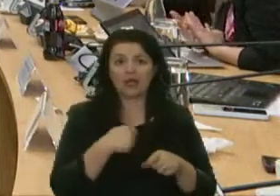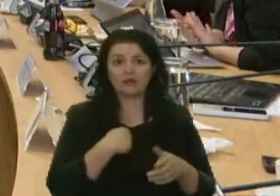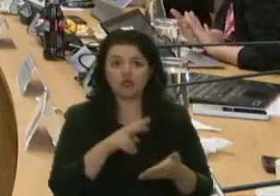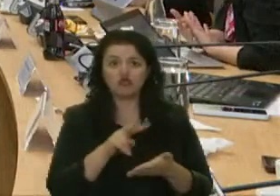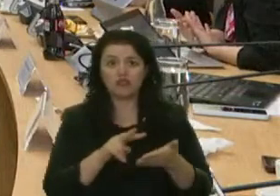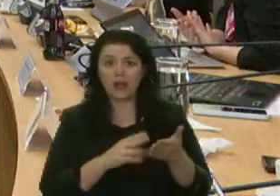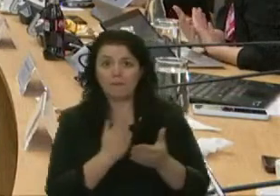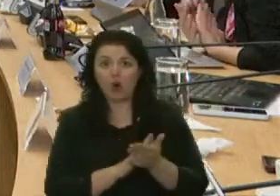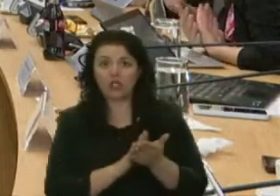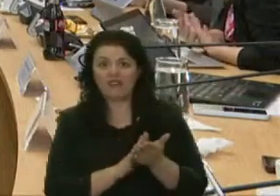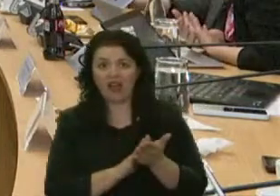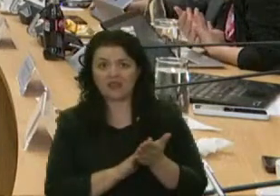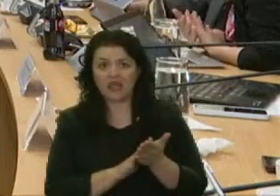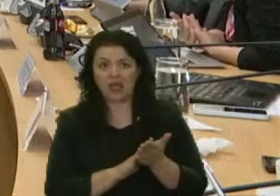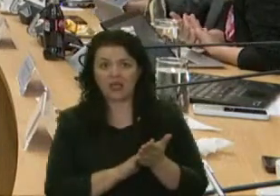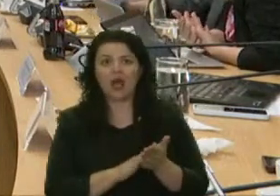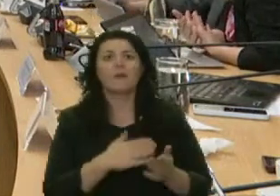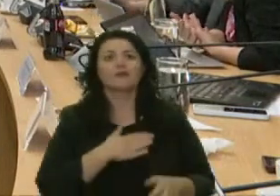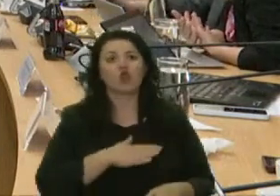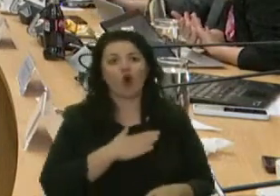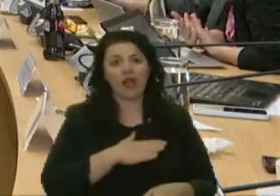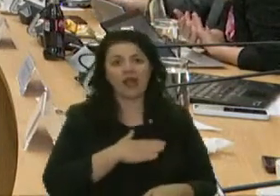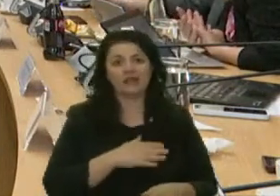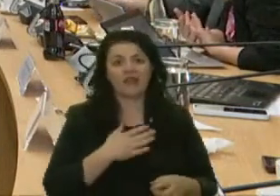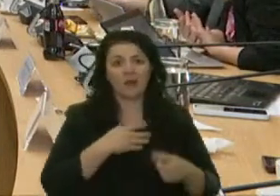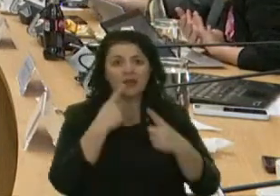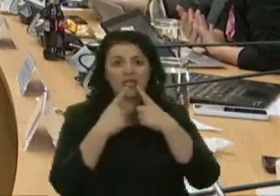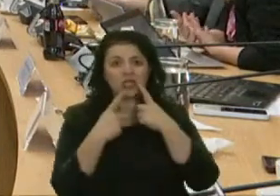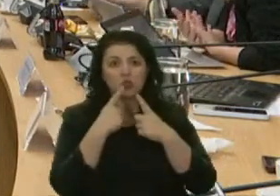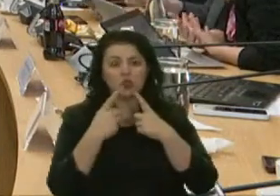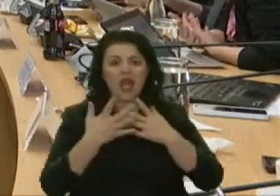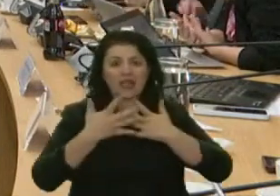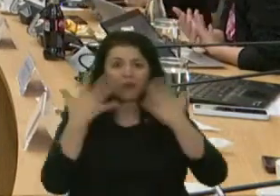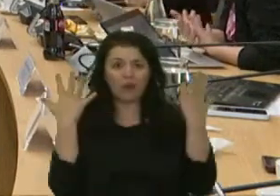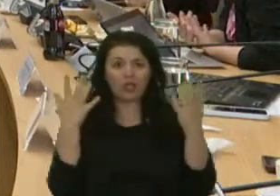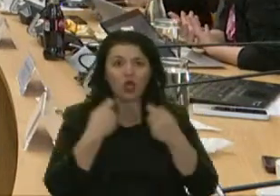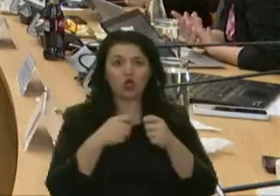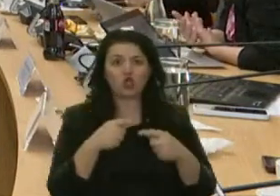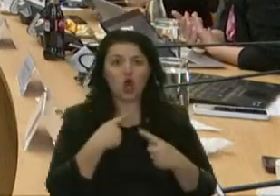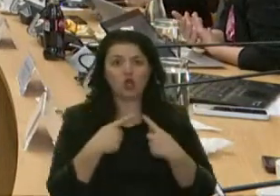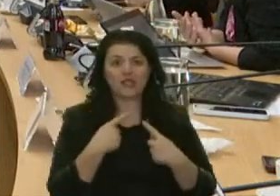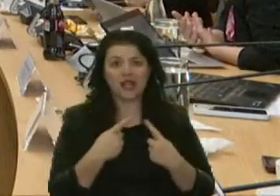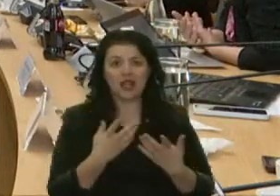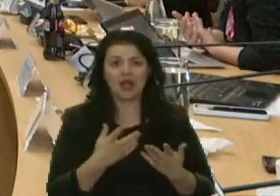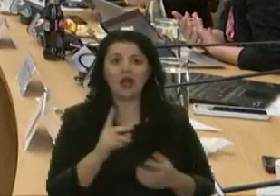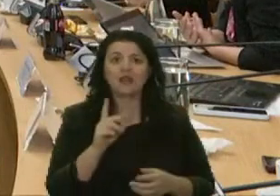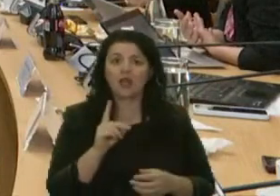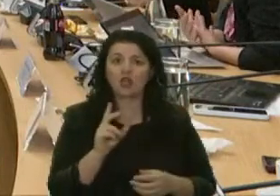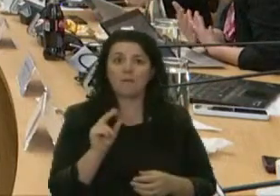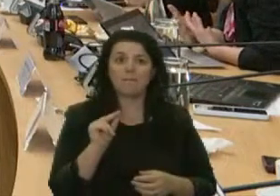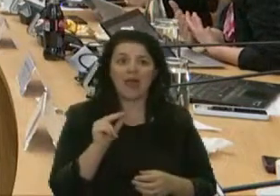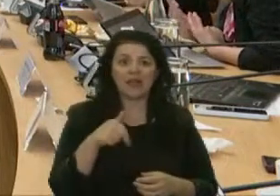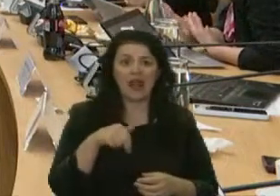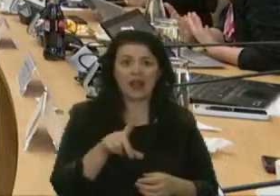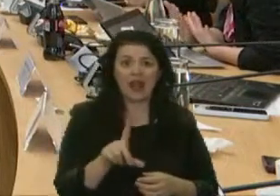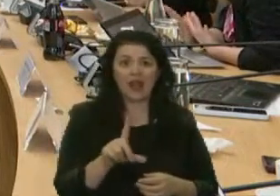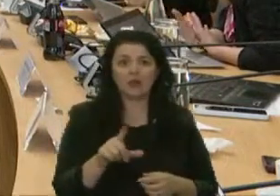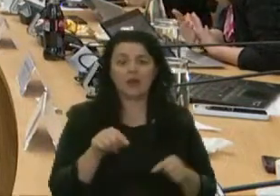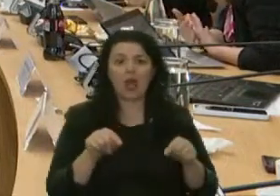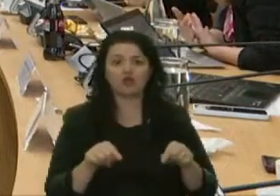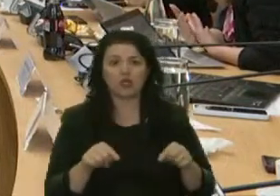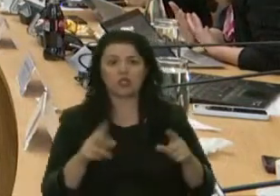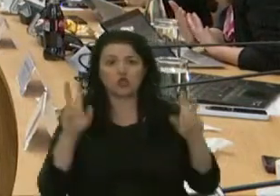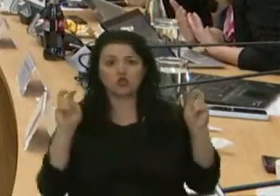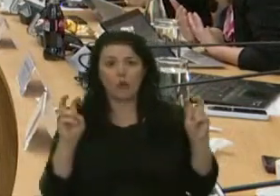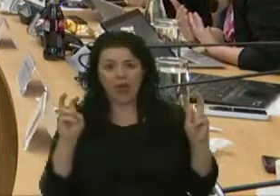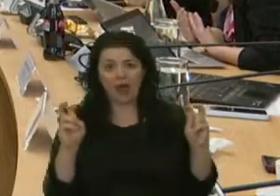și motivația Chiar îmi doresc să avem o discuție onestă toți consilierii inclusiv consilierii de la PNL pe acest subiect